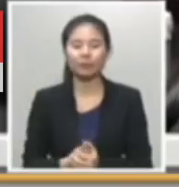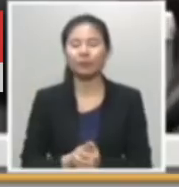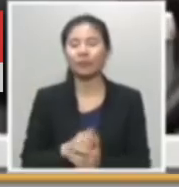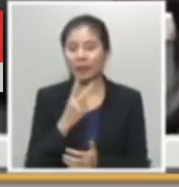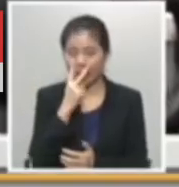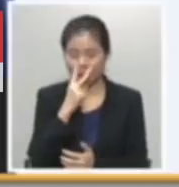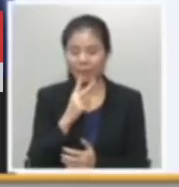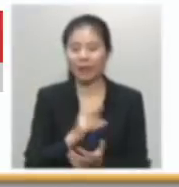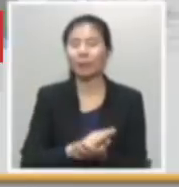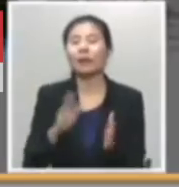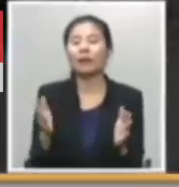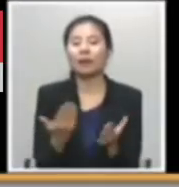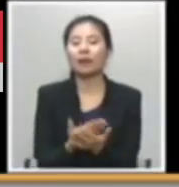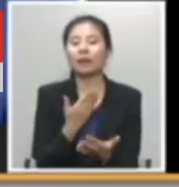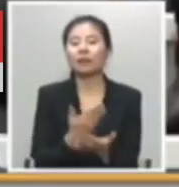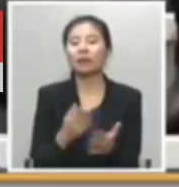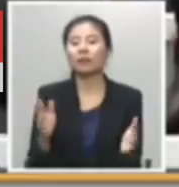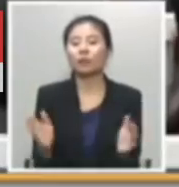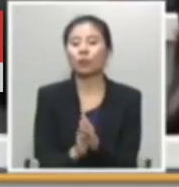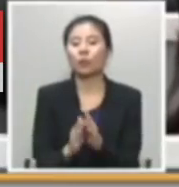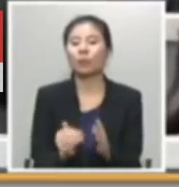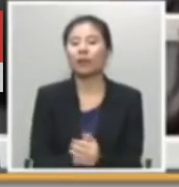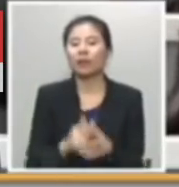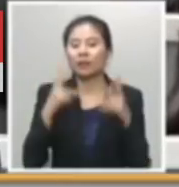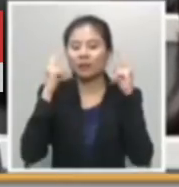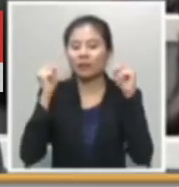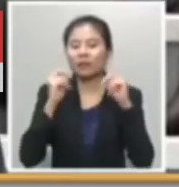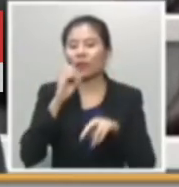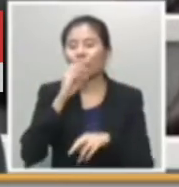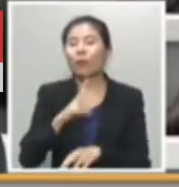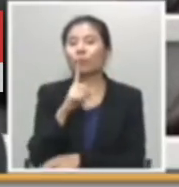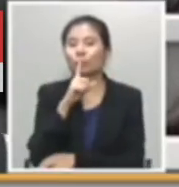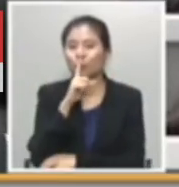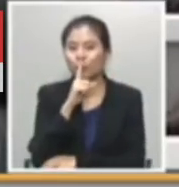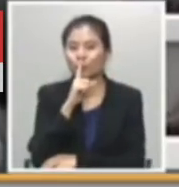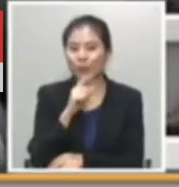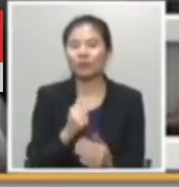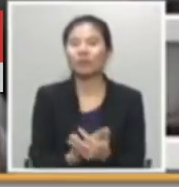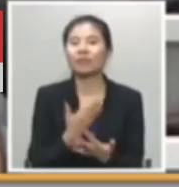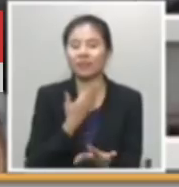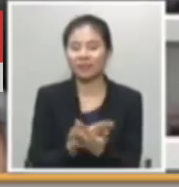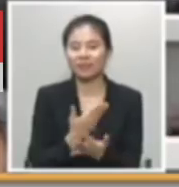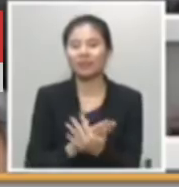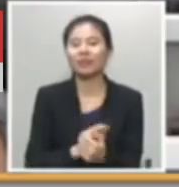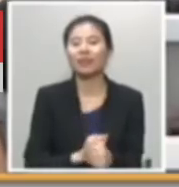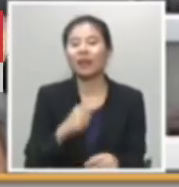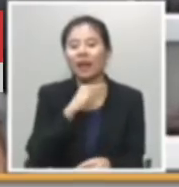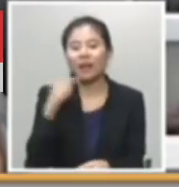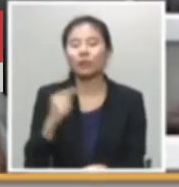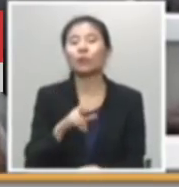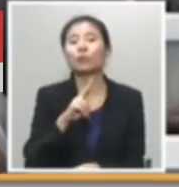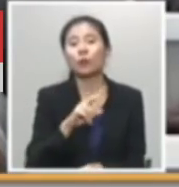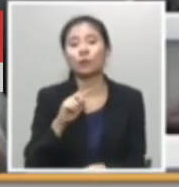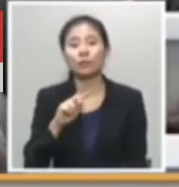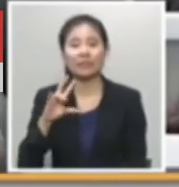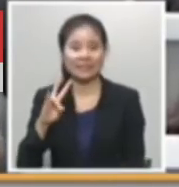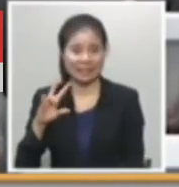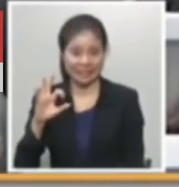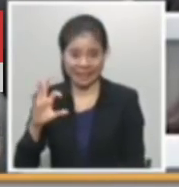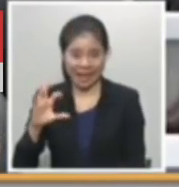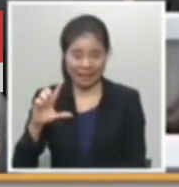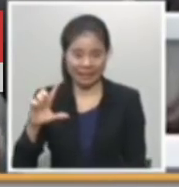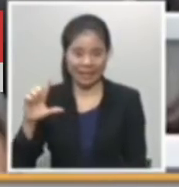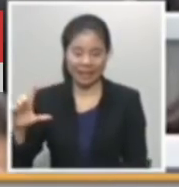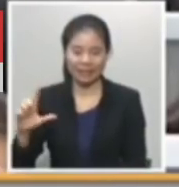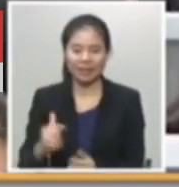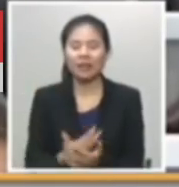หมครับรวมแล้วเนี่ยท่านนายกบอกว่าจุ๊ๆขาดดุลแค่ 2.7 ล้านล้านนะครับพี่น้องครับท่